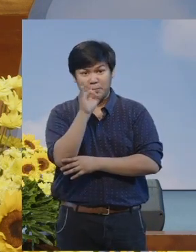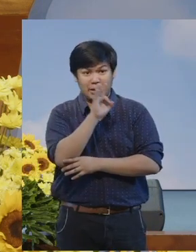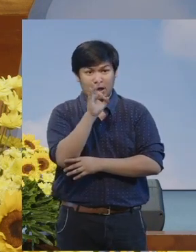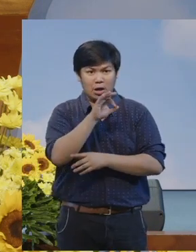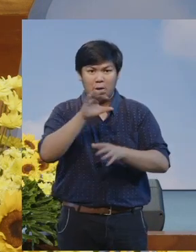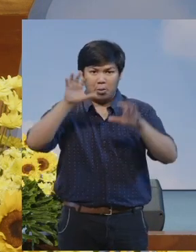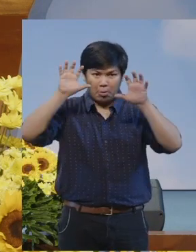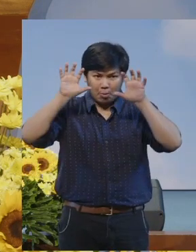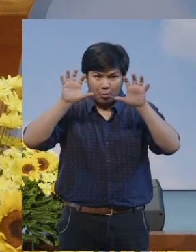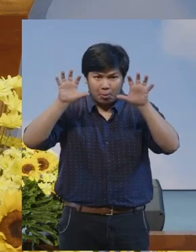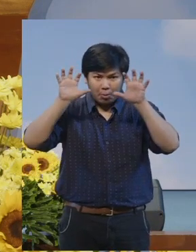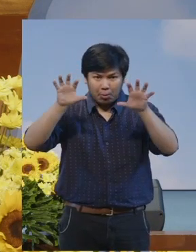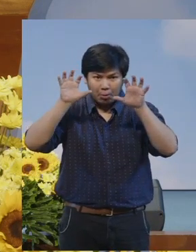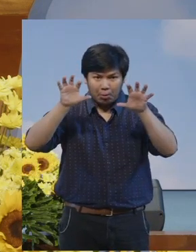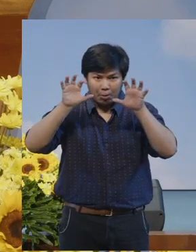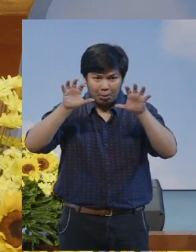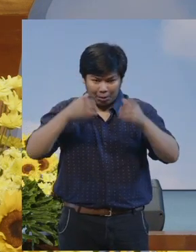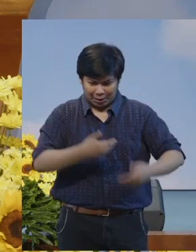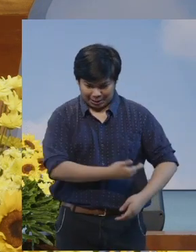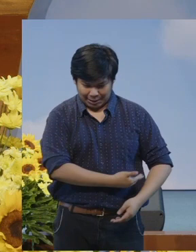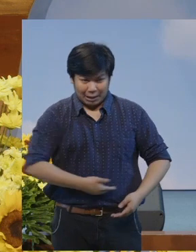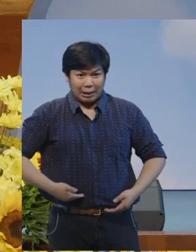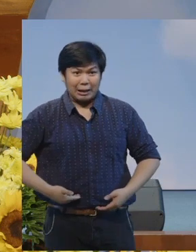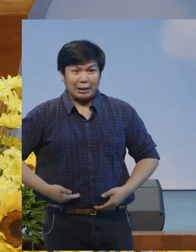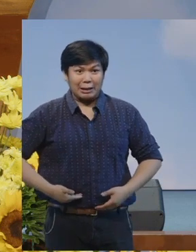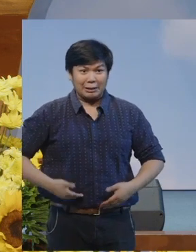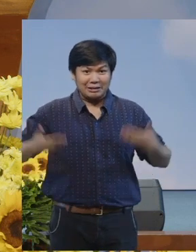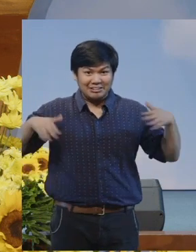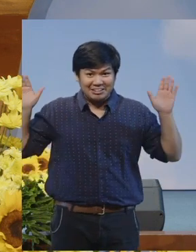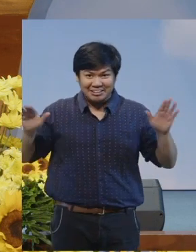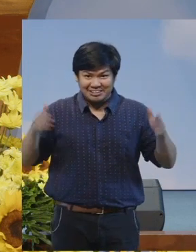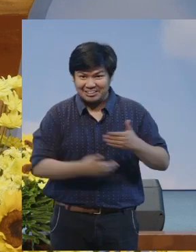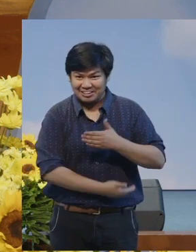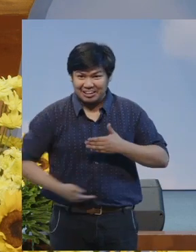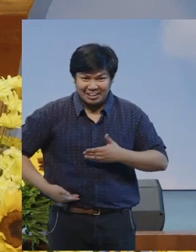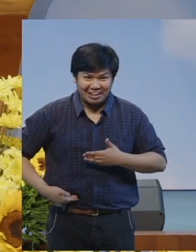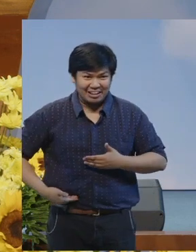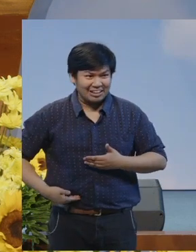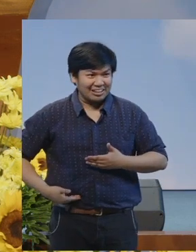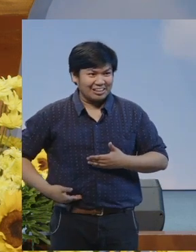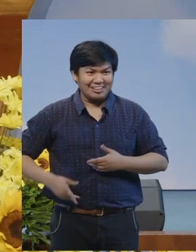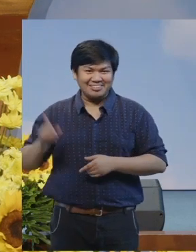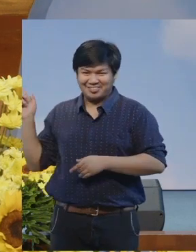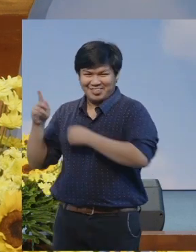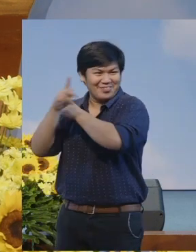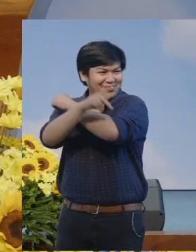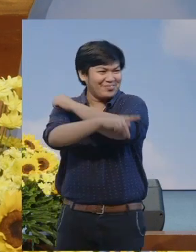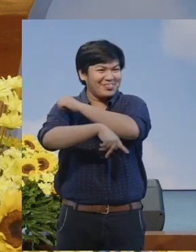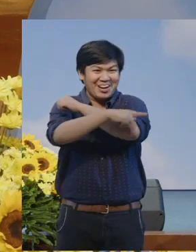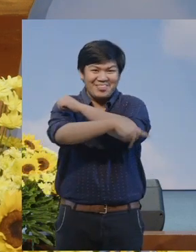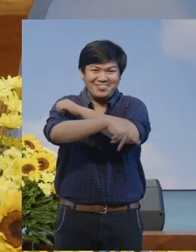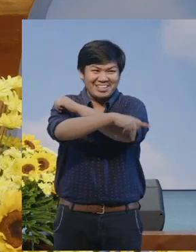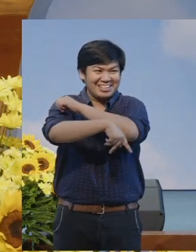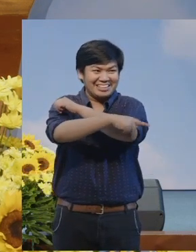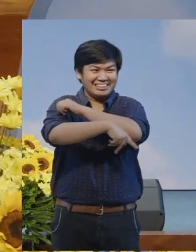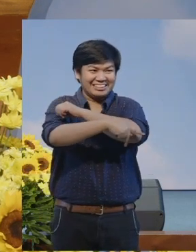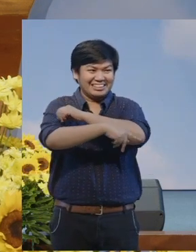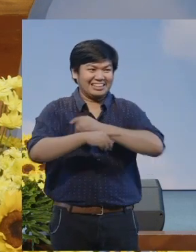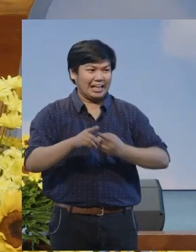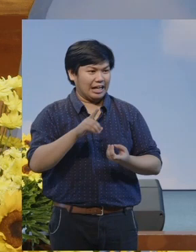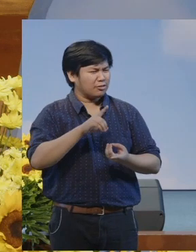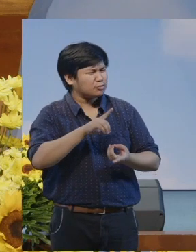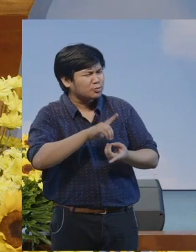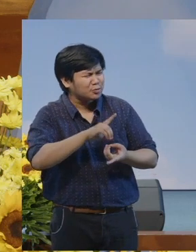kwento, mga nuno sa punso, no? Ako po'y lumaki sa probinsya, kaya kuminsan doon sa